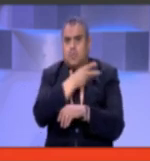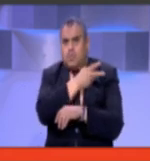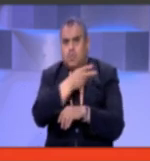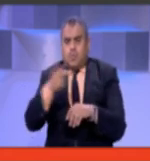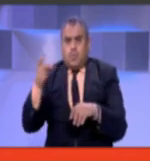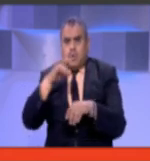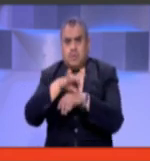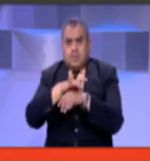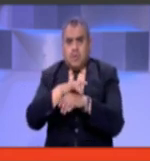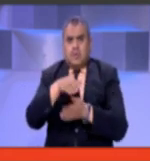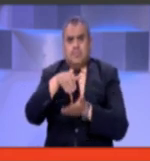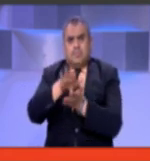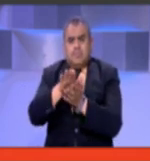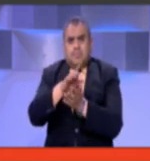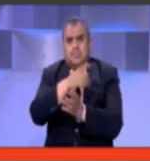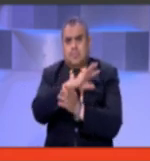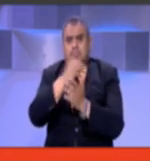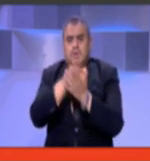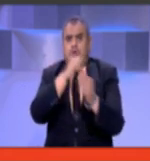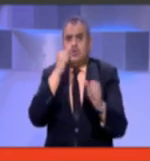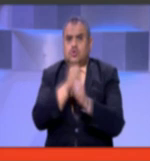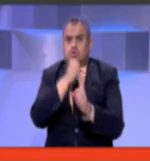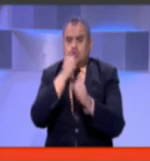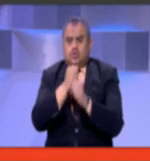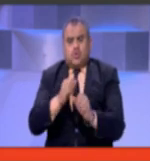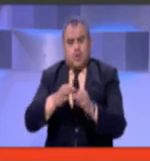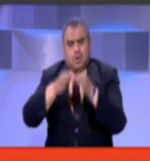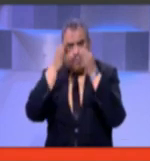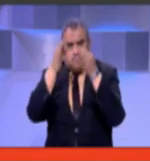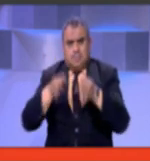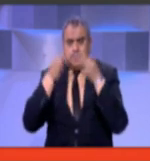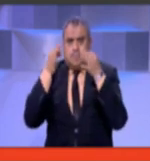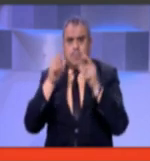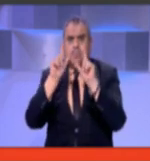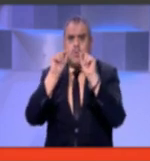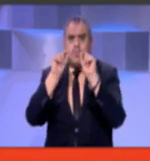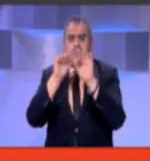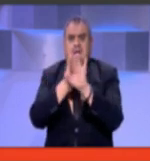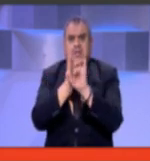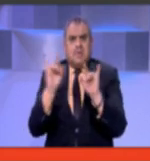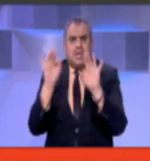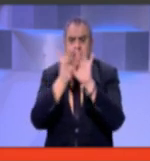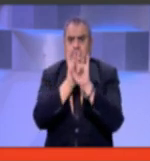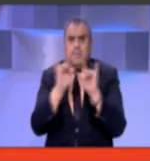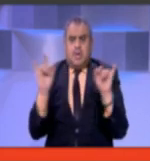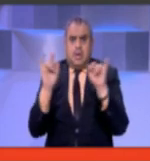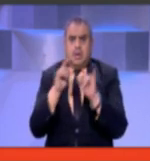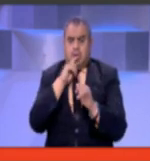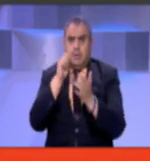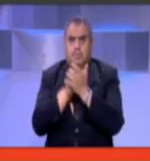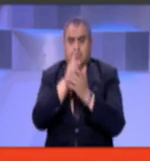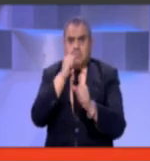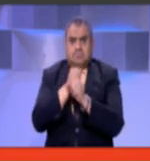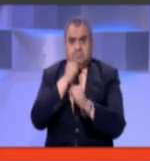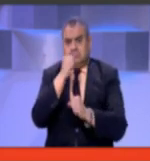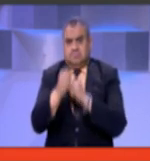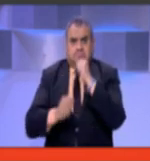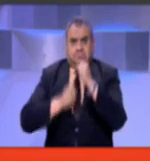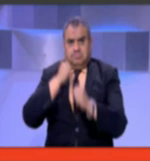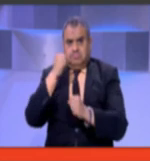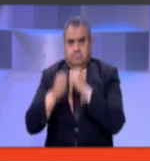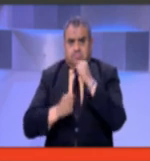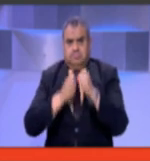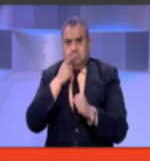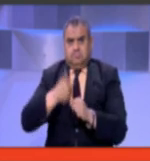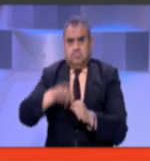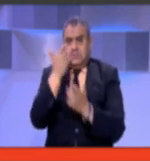او رجال، دول جنود فعلا ربنا، يعني فعلا هم بيعملوا اقصى ما عندهم علشان